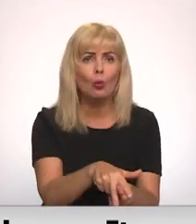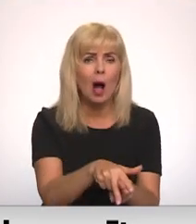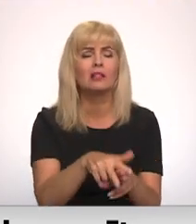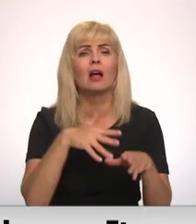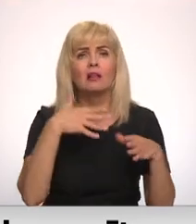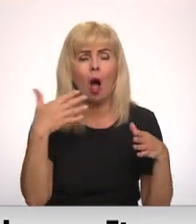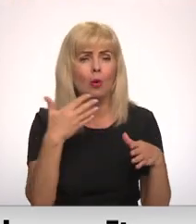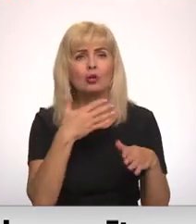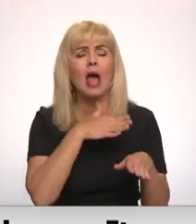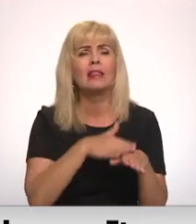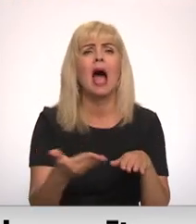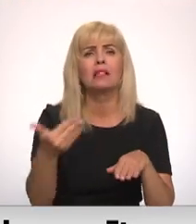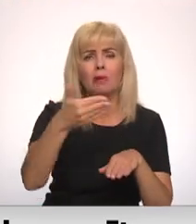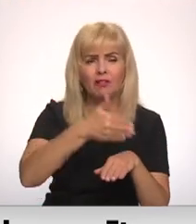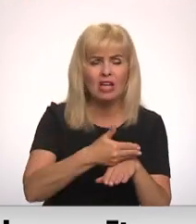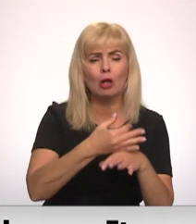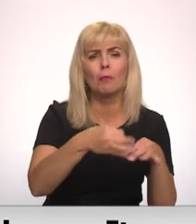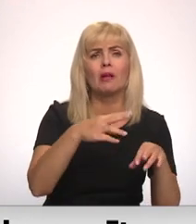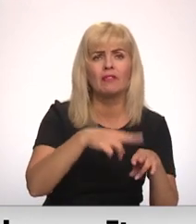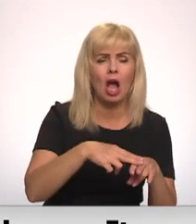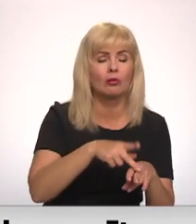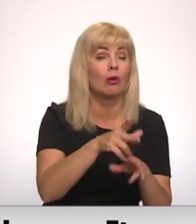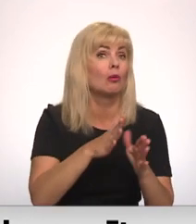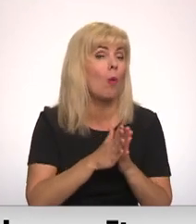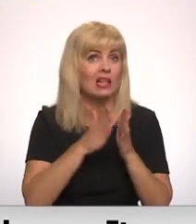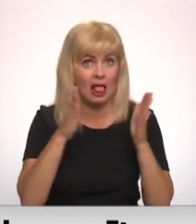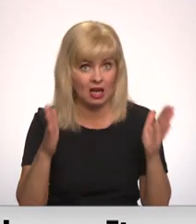daudzo neaizpildīto vakanču dēļ nesamērīgi liela.